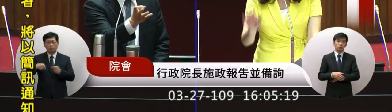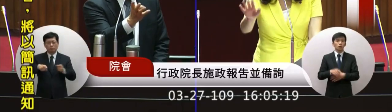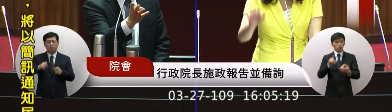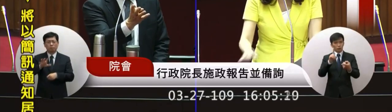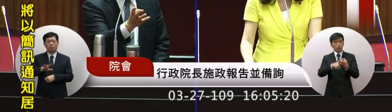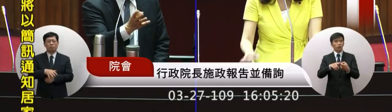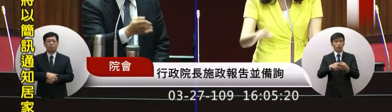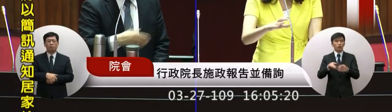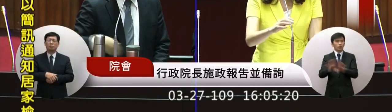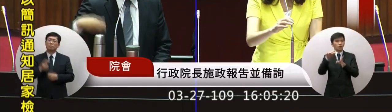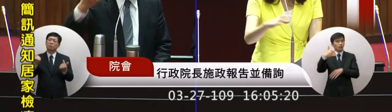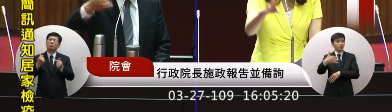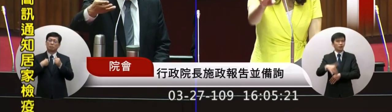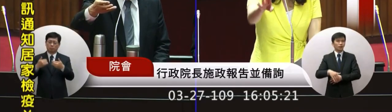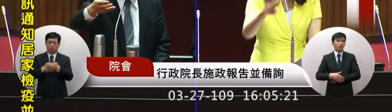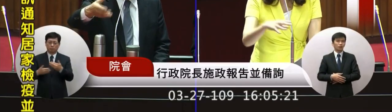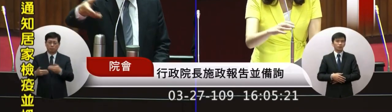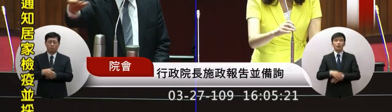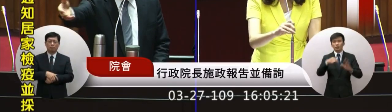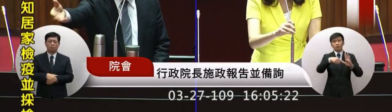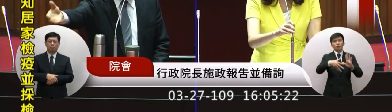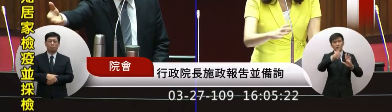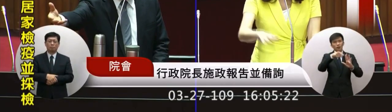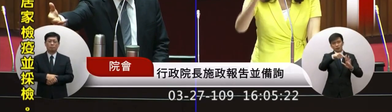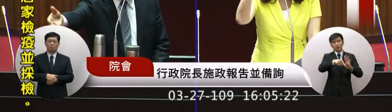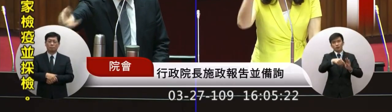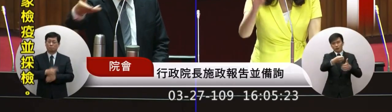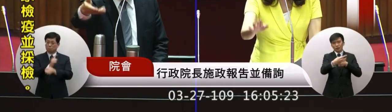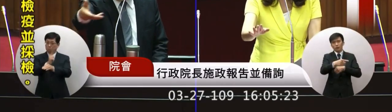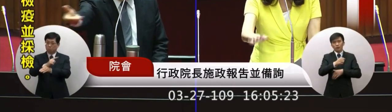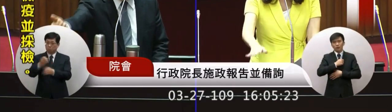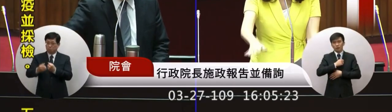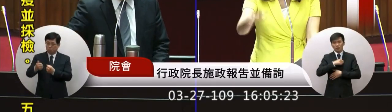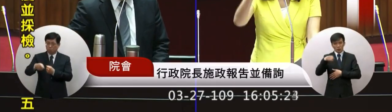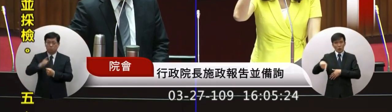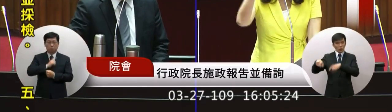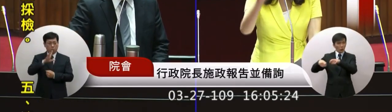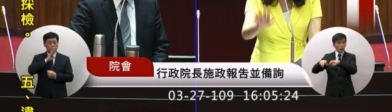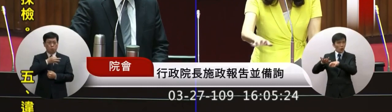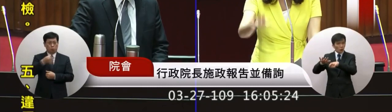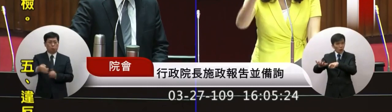对嘛，还没开始嘛。院长，我知道你在讲什么。他们有计划，